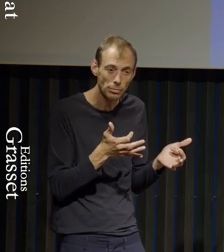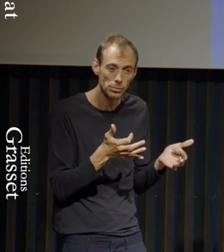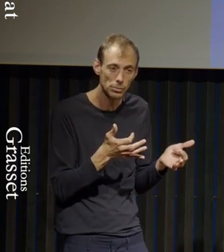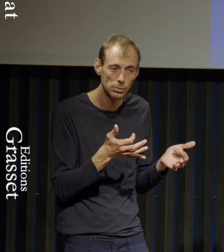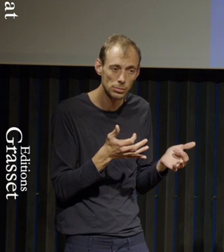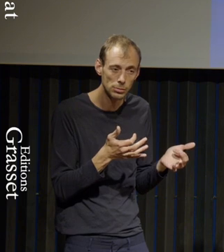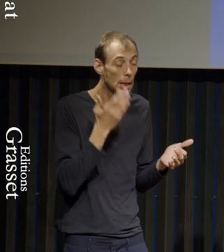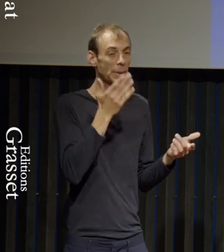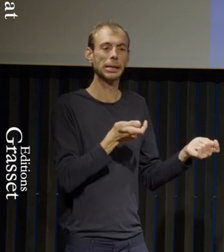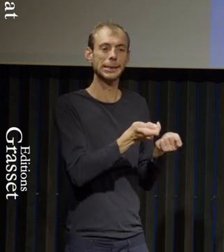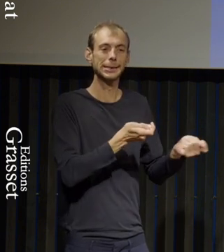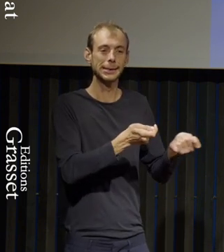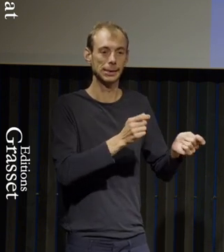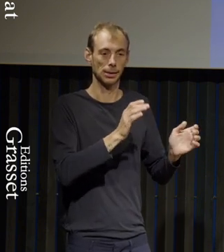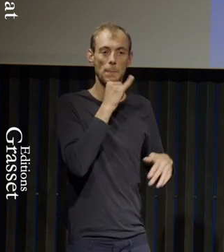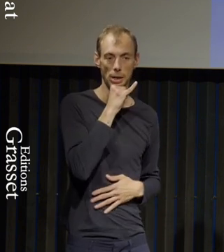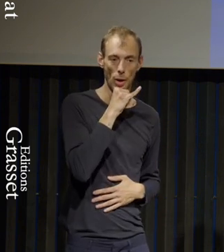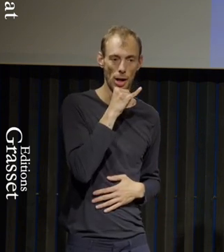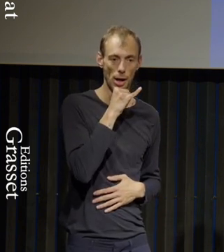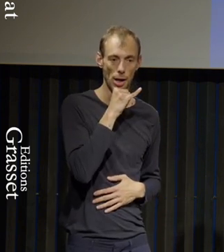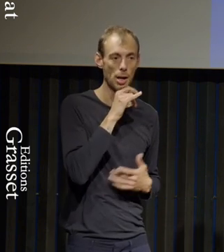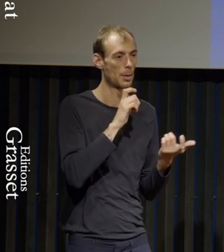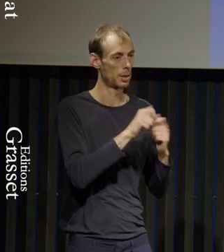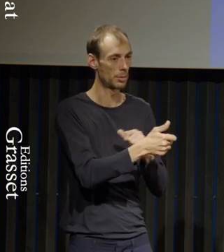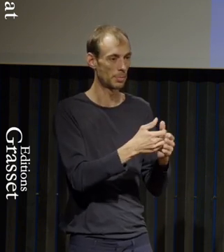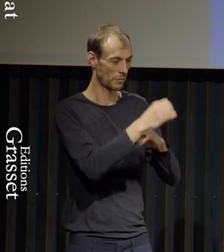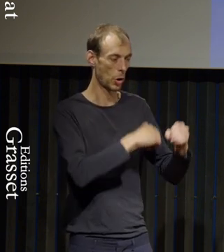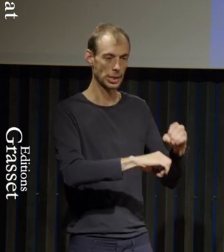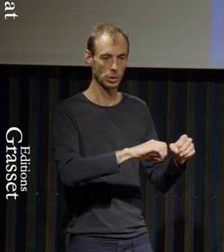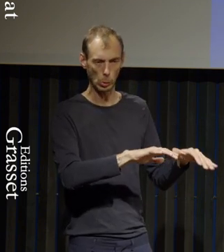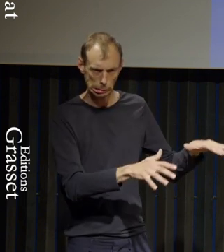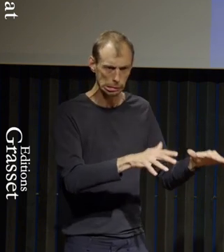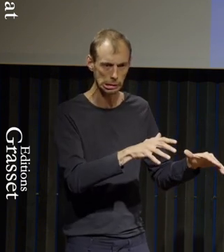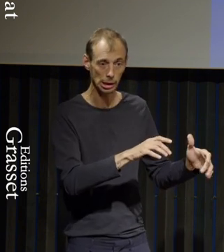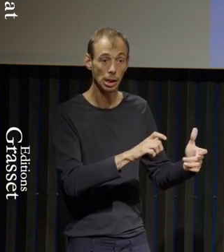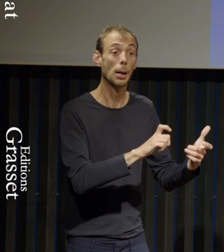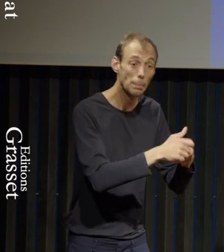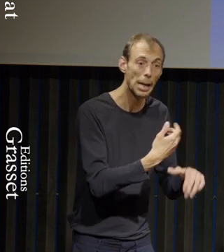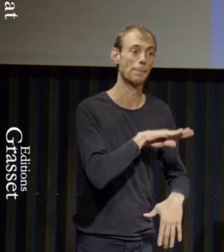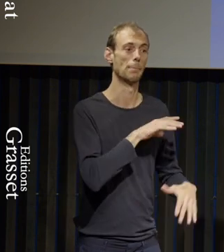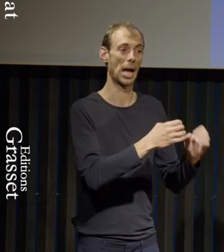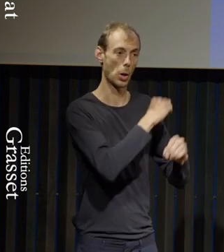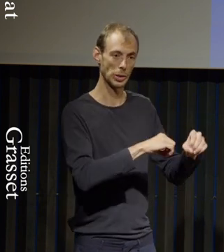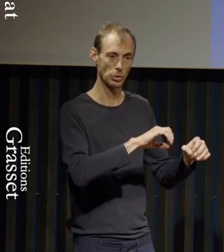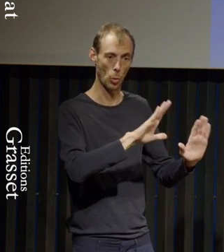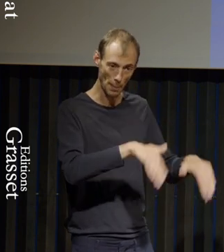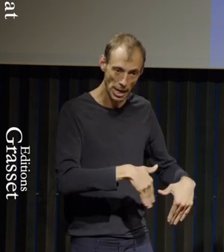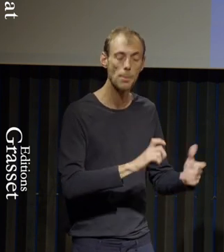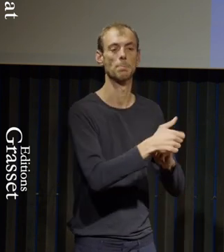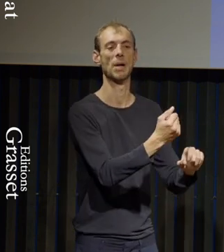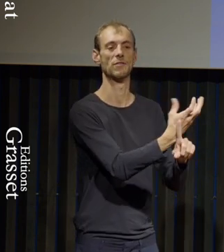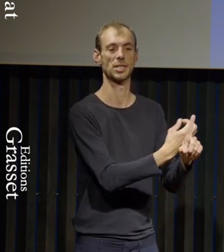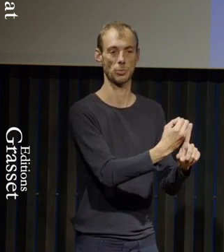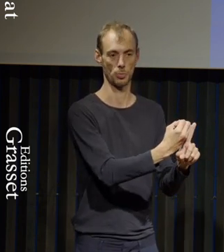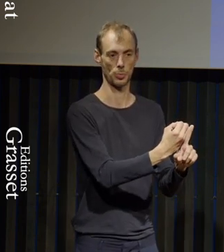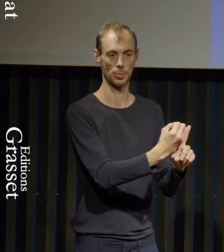fait pas correctement, les choses se désorganisent et apparaissent des symptômes. Dans cette désorganisation, il est question avant tout de quoi ? De prisme sur